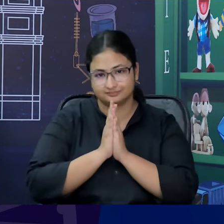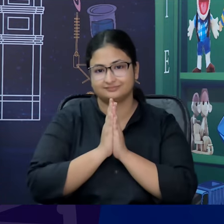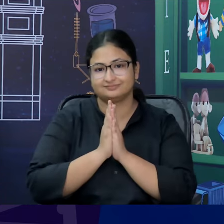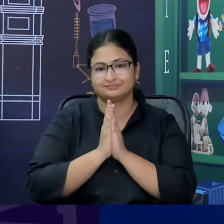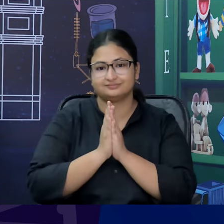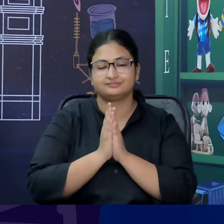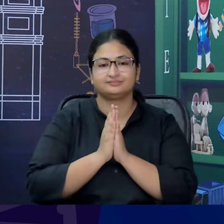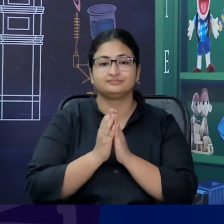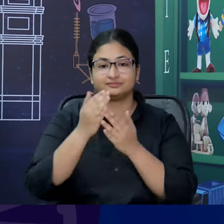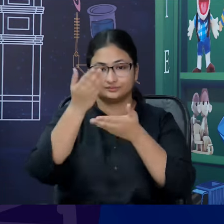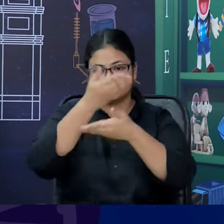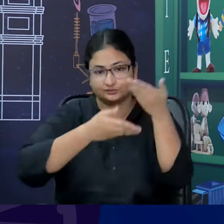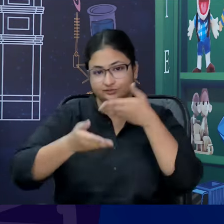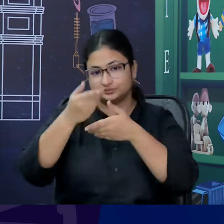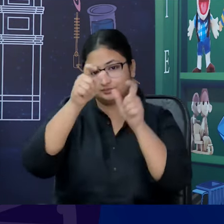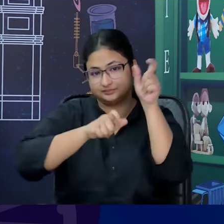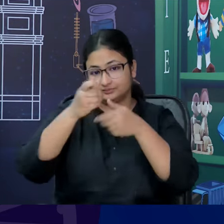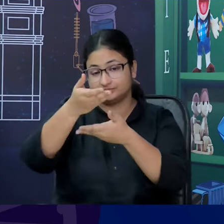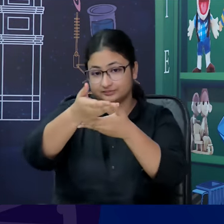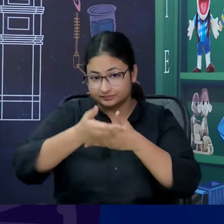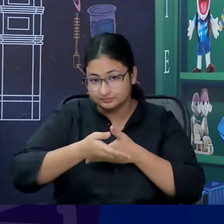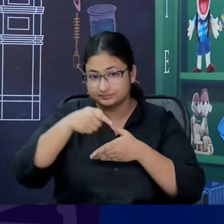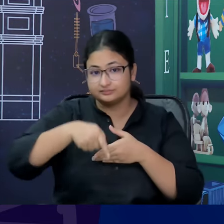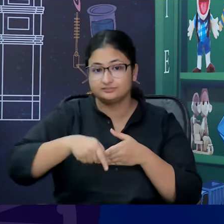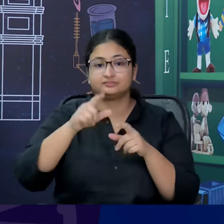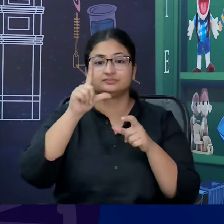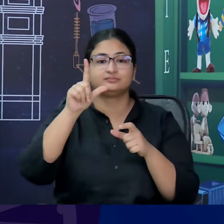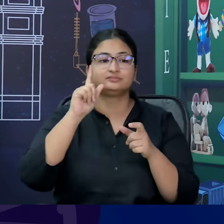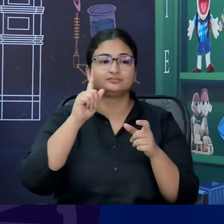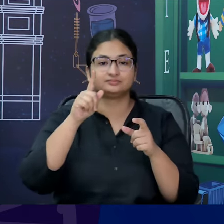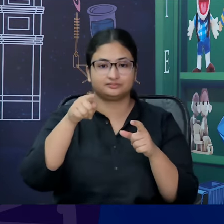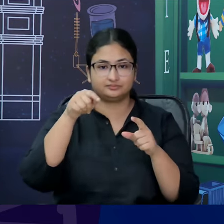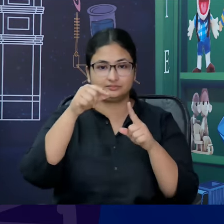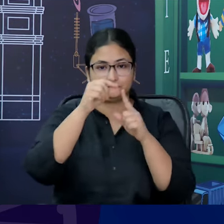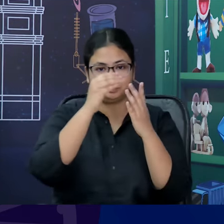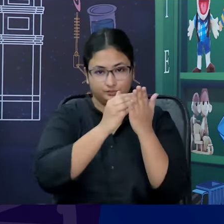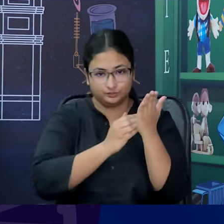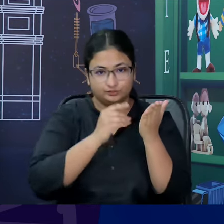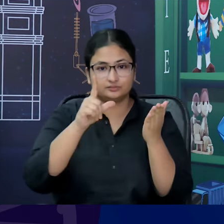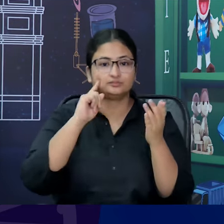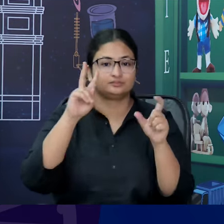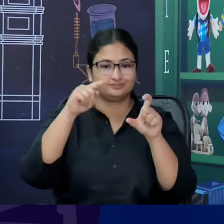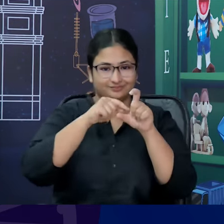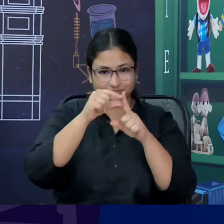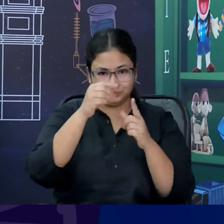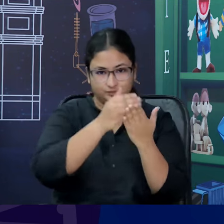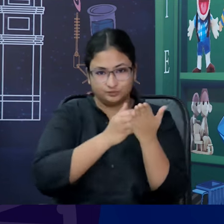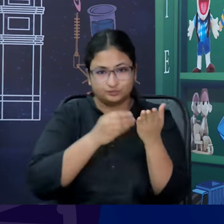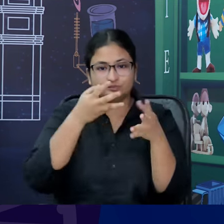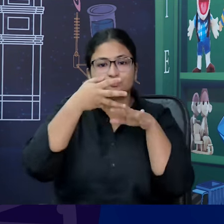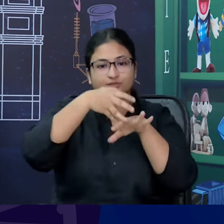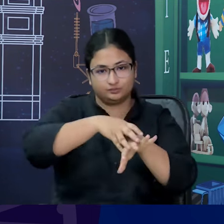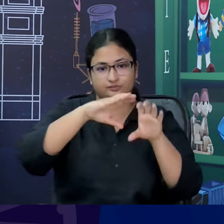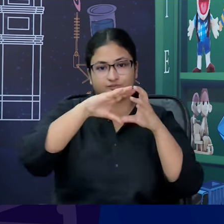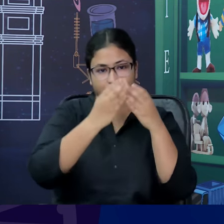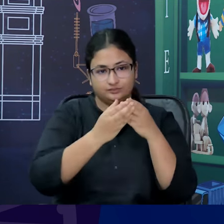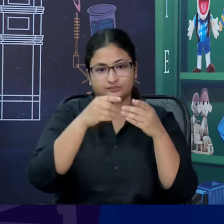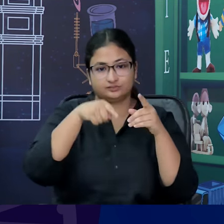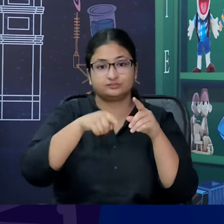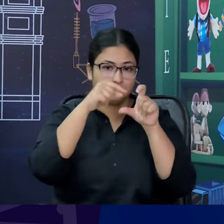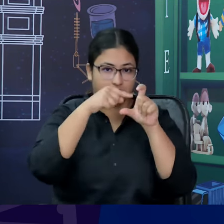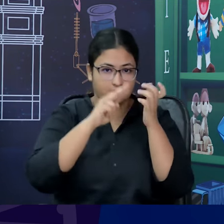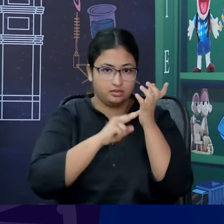नमस्कार स्वागत है आप सभी का इंटरेक्ट लाइव सेशन में इस इंक्लूसिव क्लासरूम के आज के सत्र में कक्षा 12वीं